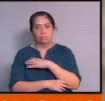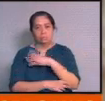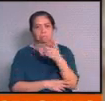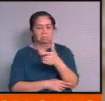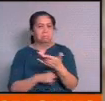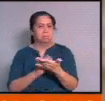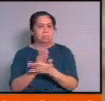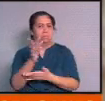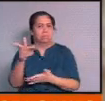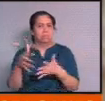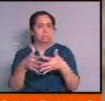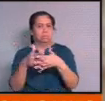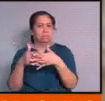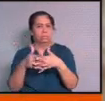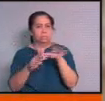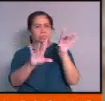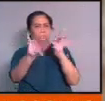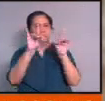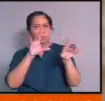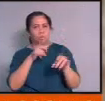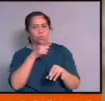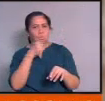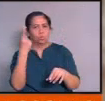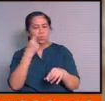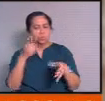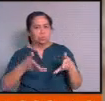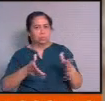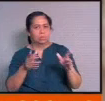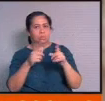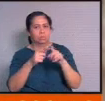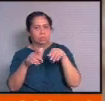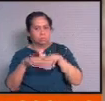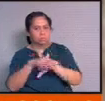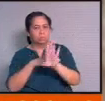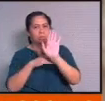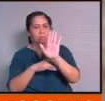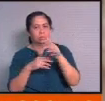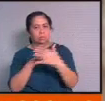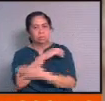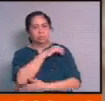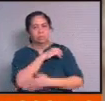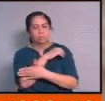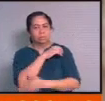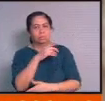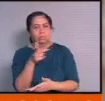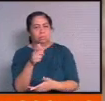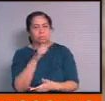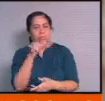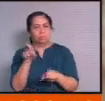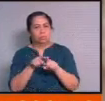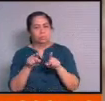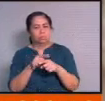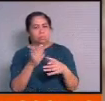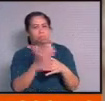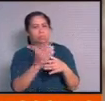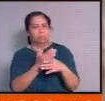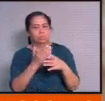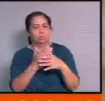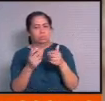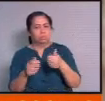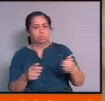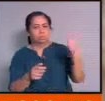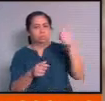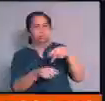may karapatan ng Amerika na mamili kung sino lang ang papayagan nilang makapasok sa kanilang bansa. Hindi rin ito panghihimasok sa soberanya